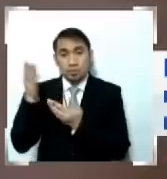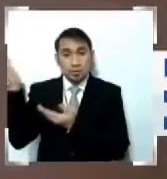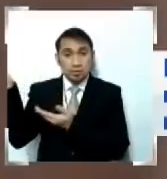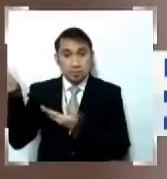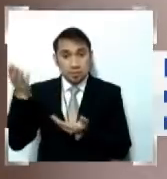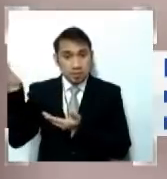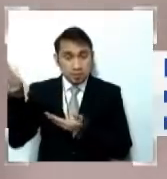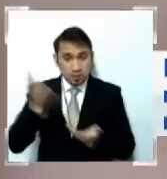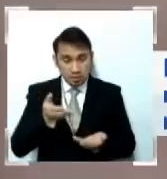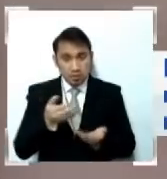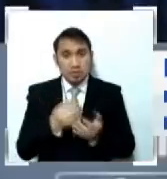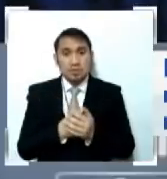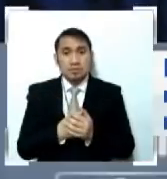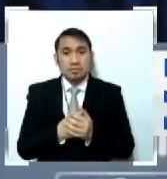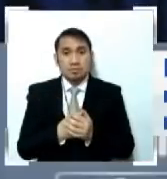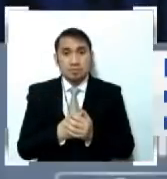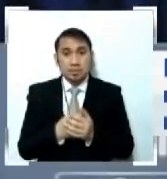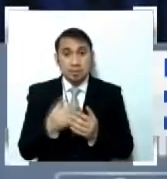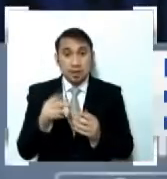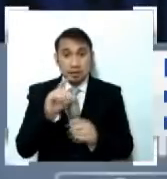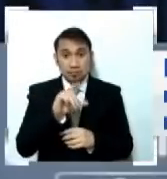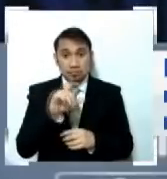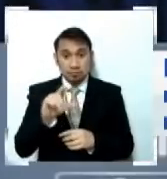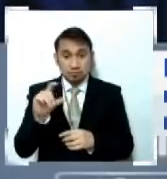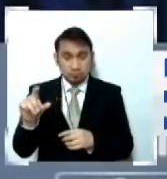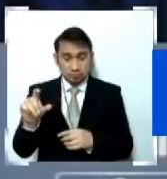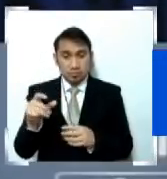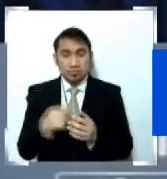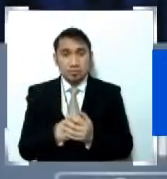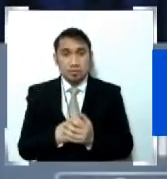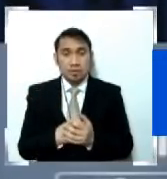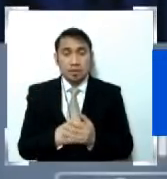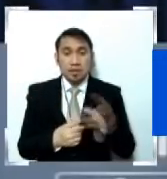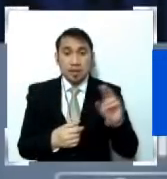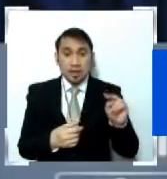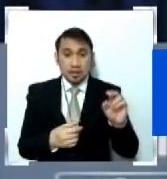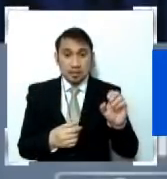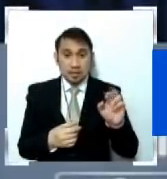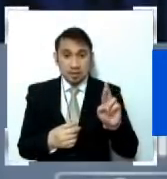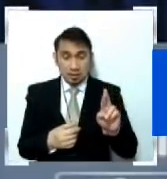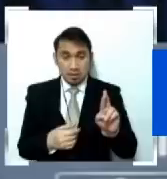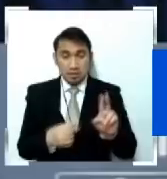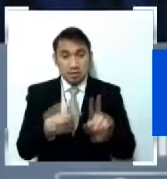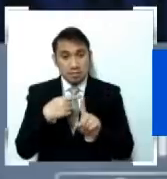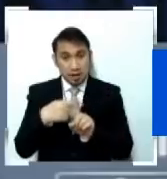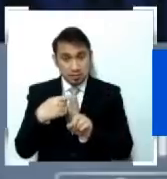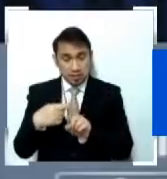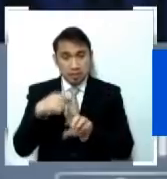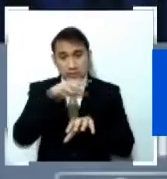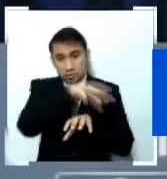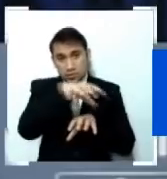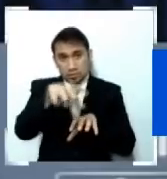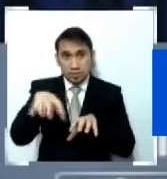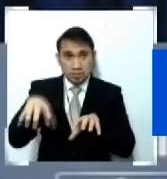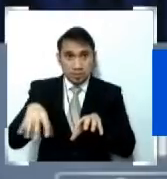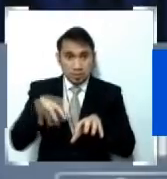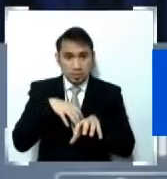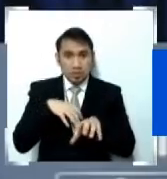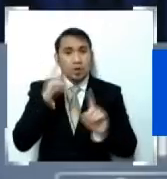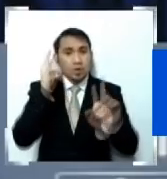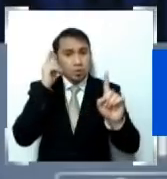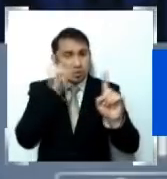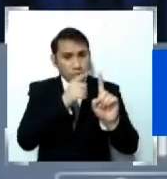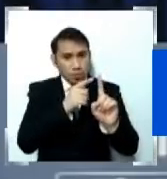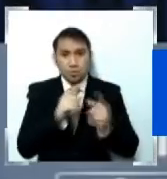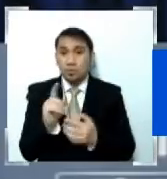sa pag-abot sa herd immunity. Para naman sa NCR Plus, ang goal natin ay